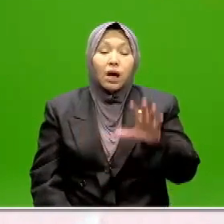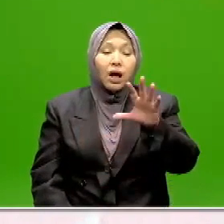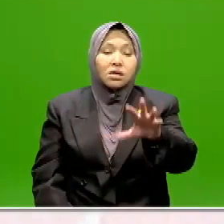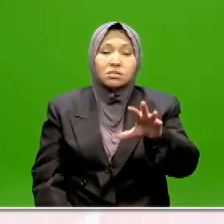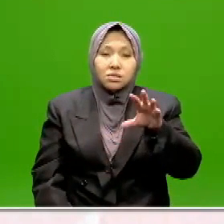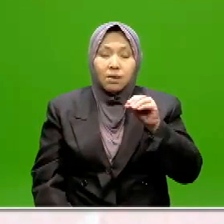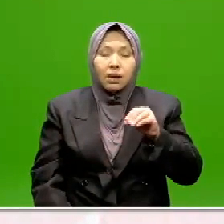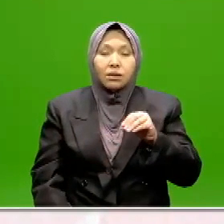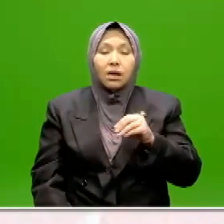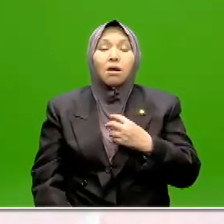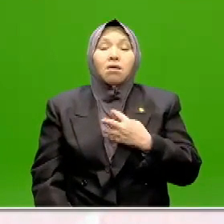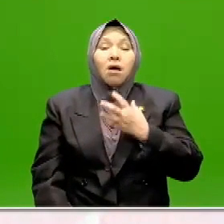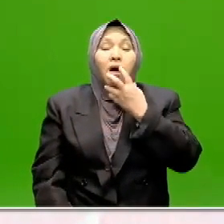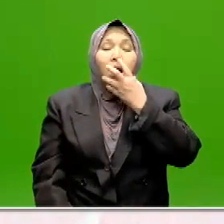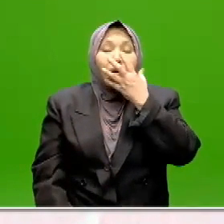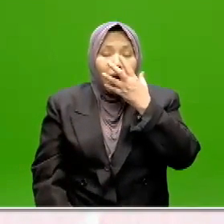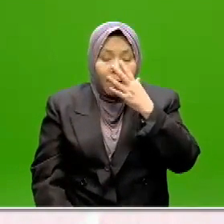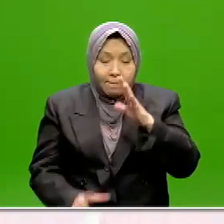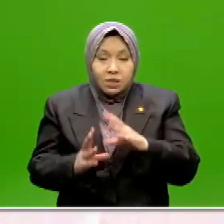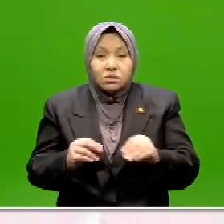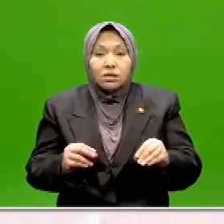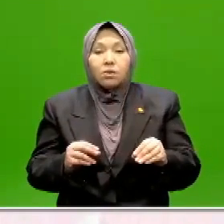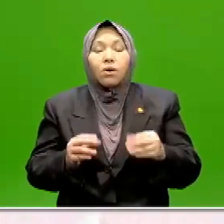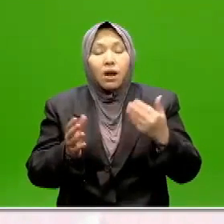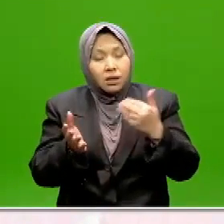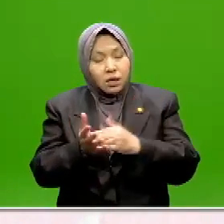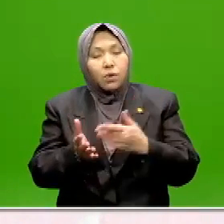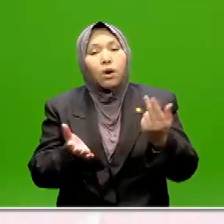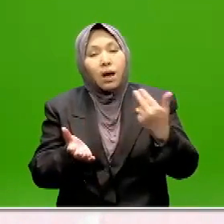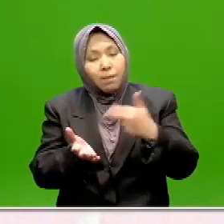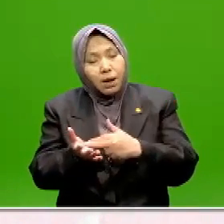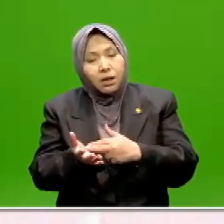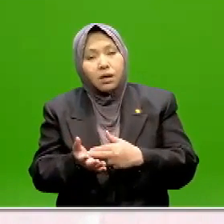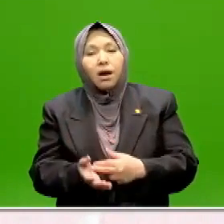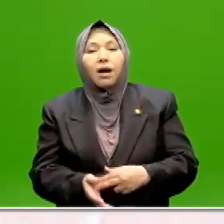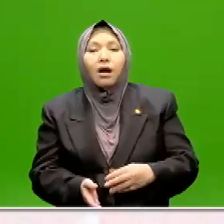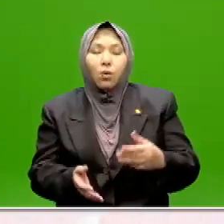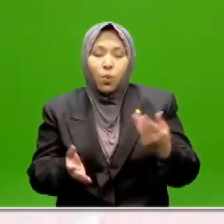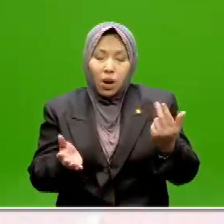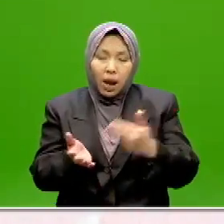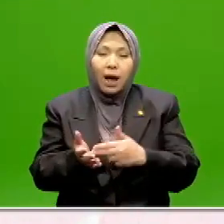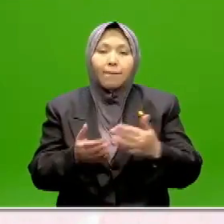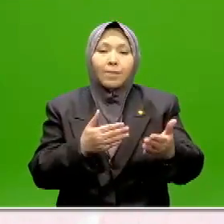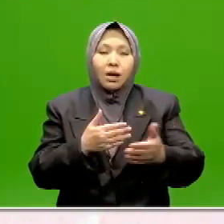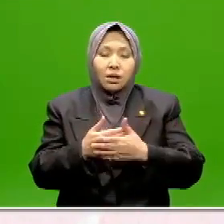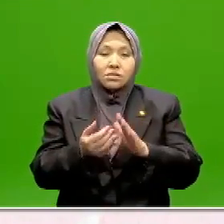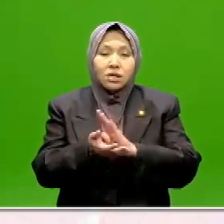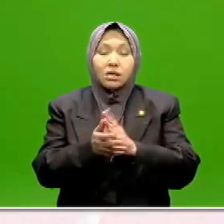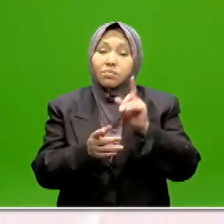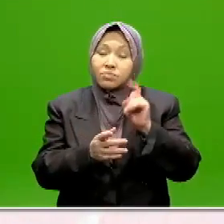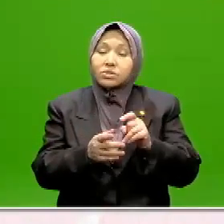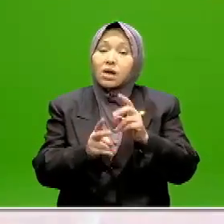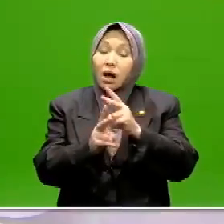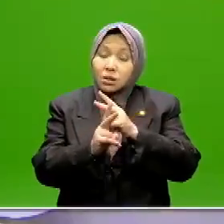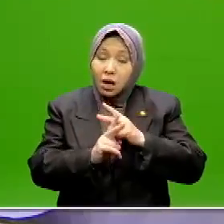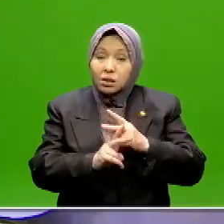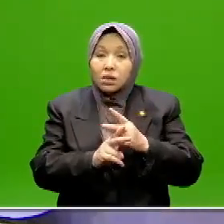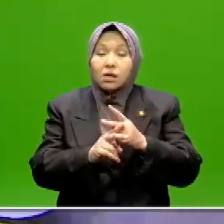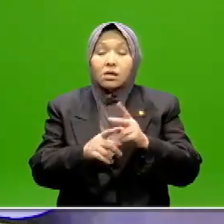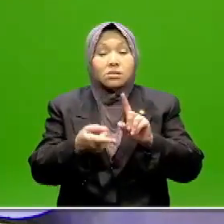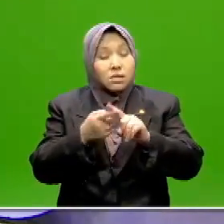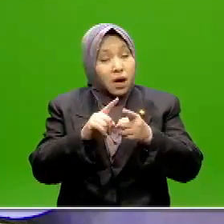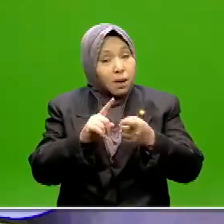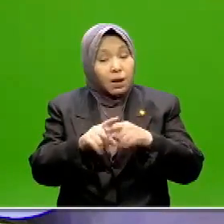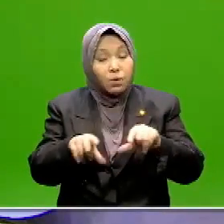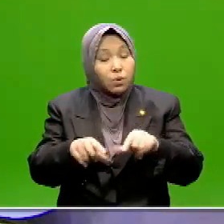kita habis itu contohnya itu bernama Scott sampai hoodie DC contohnya jadi kita tito.com pasaba al-qurannya